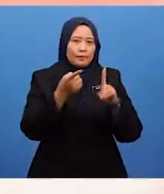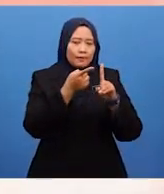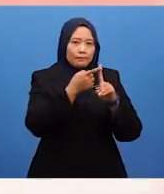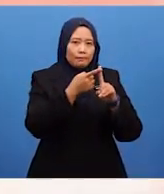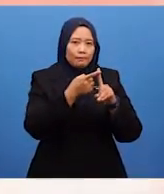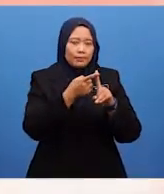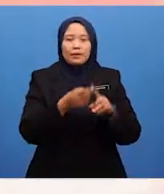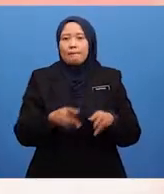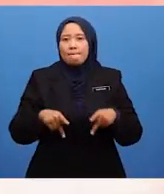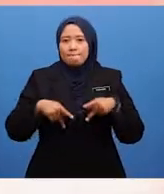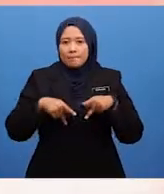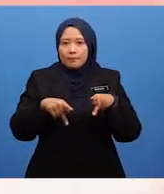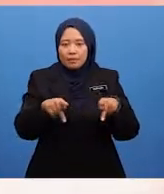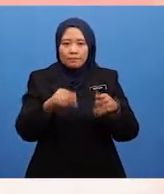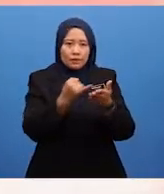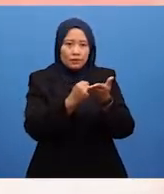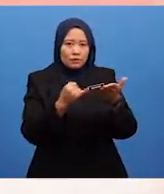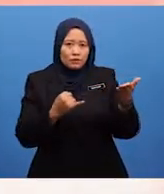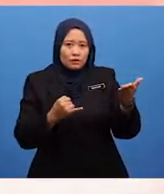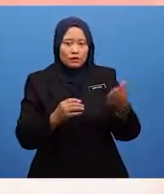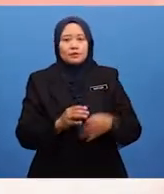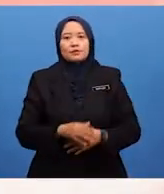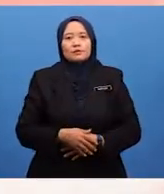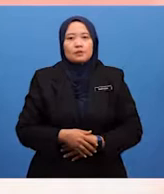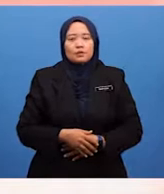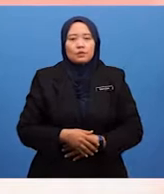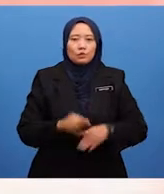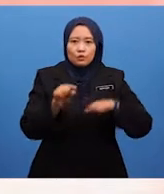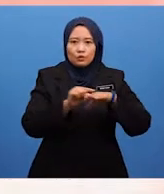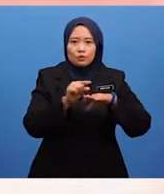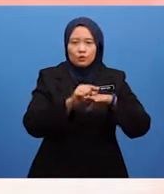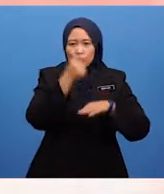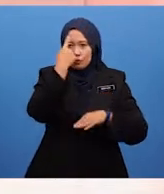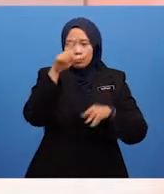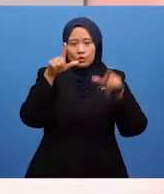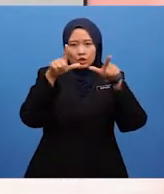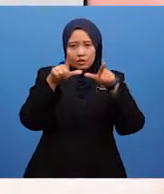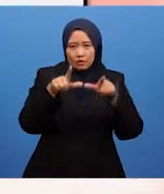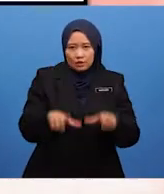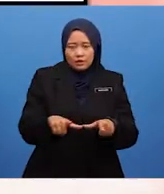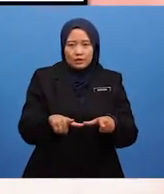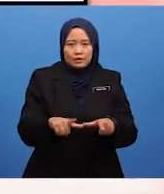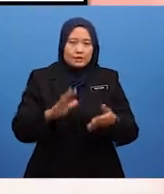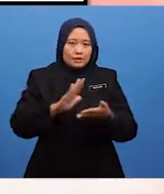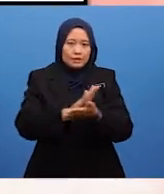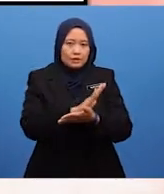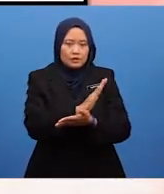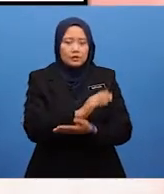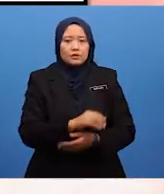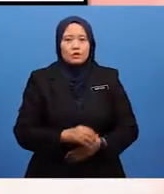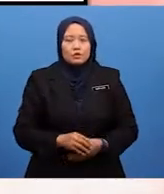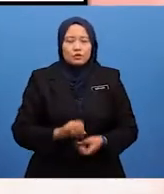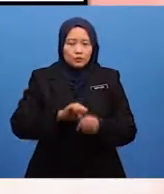kita Ade papan lukisan ataupun drawing board digunakan untuk meletakkan meletakkan kertas